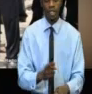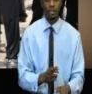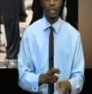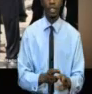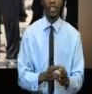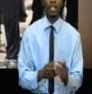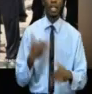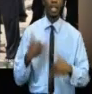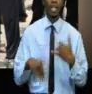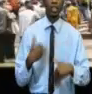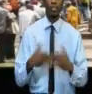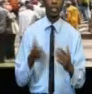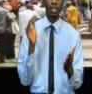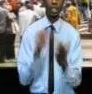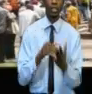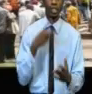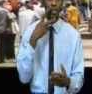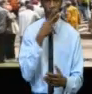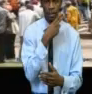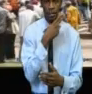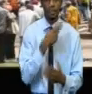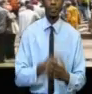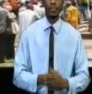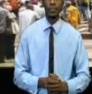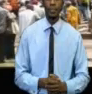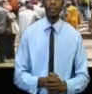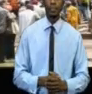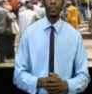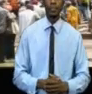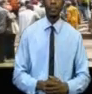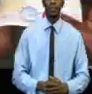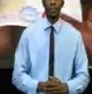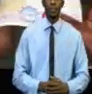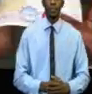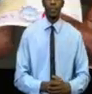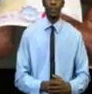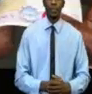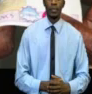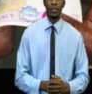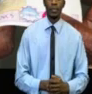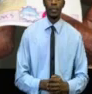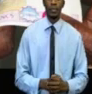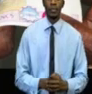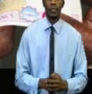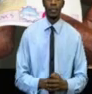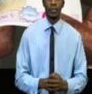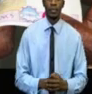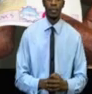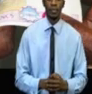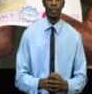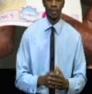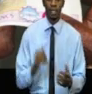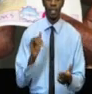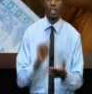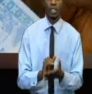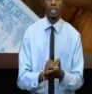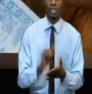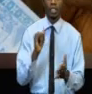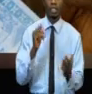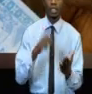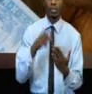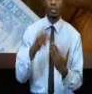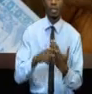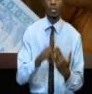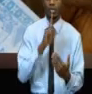qui oriente la politique du gouvernement en matière d'éthique professionnelle, de prévention et de lutte contre la corruption. Cet organe est placé sous